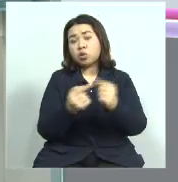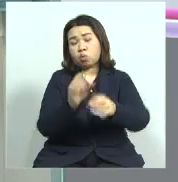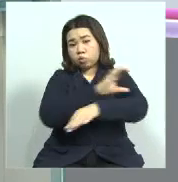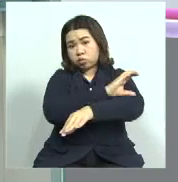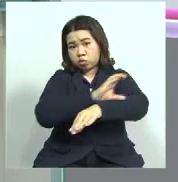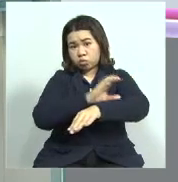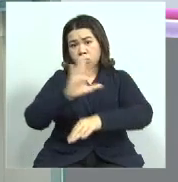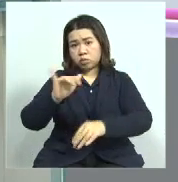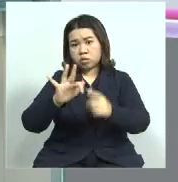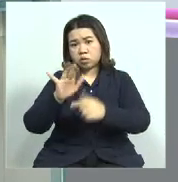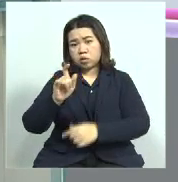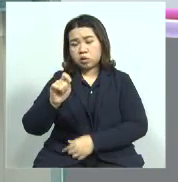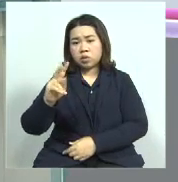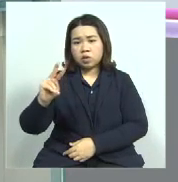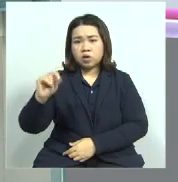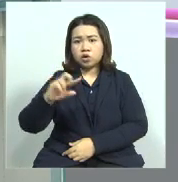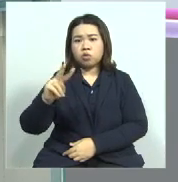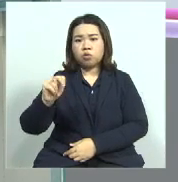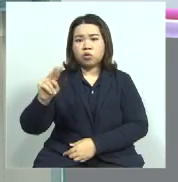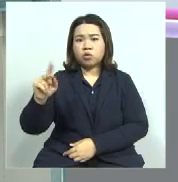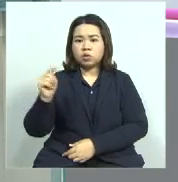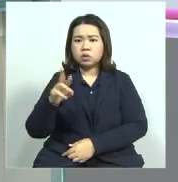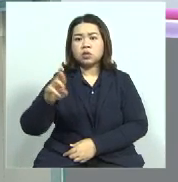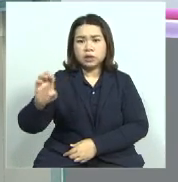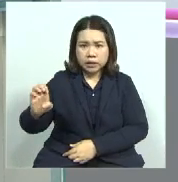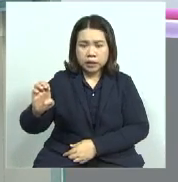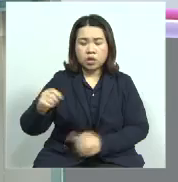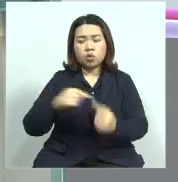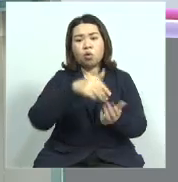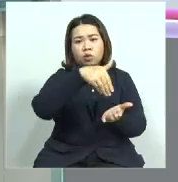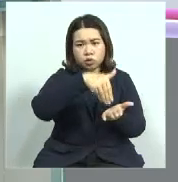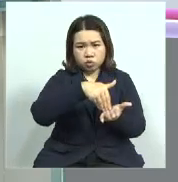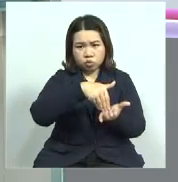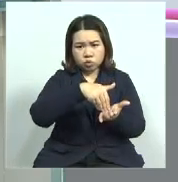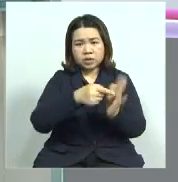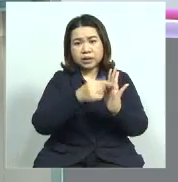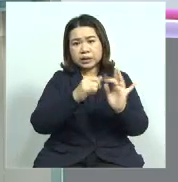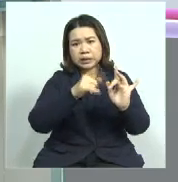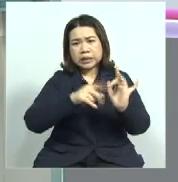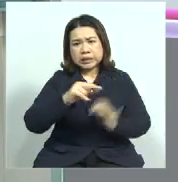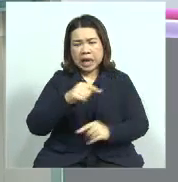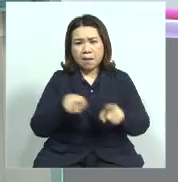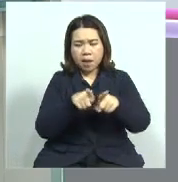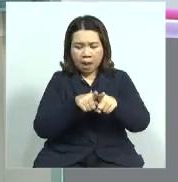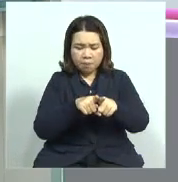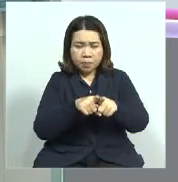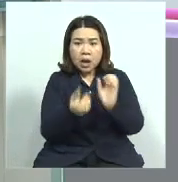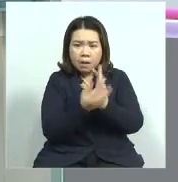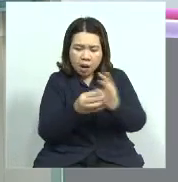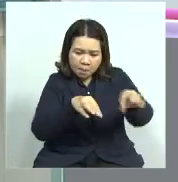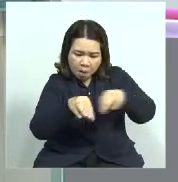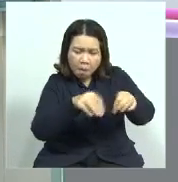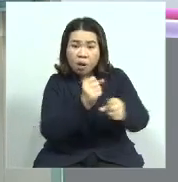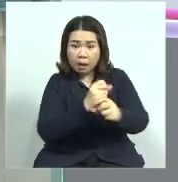และศูนย์ราชการเนี่ยเจ้าหน้าที่ตรวจสอบแล้วพบว่าเป็นระเบิดแสวงเครื่องประกอบเองเดี๋ยวจะต้องตรวจสอบความชัดเจนให้เพิ่มม